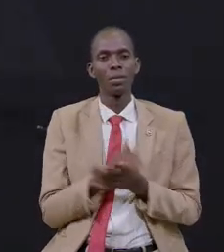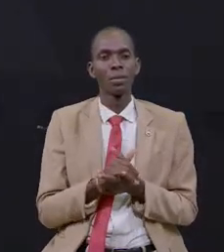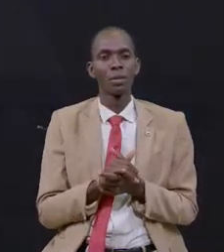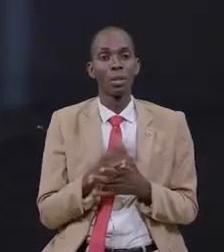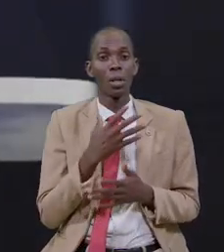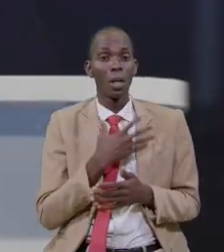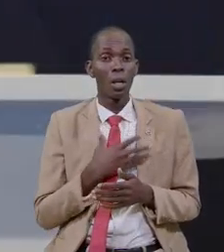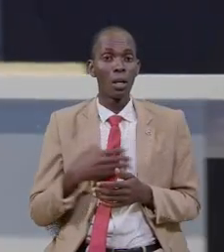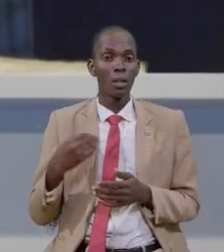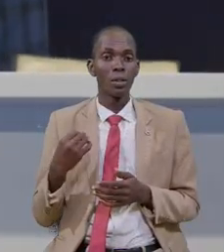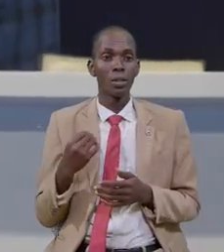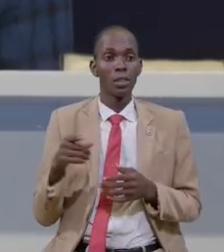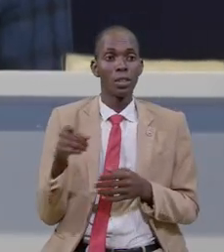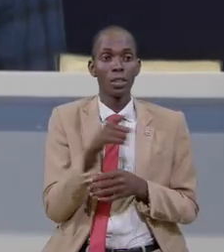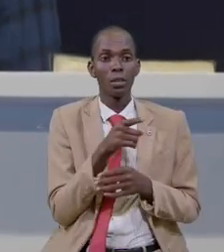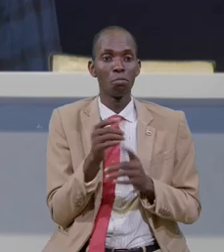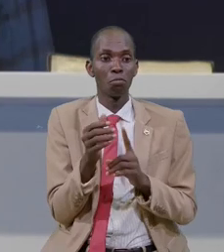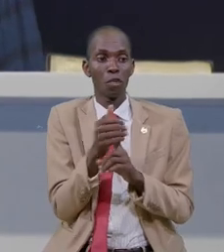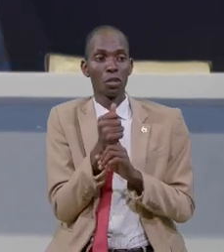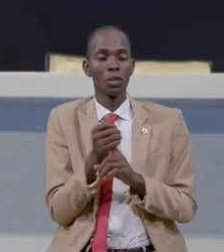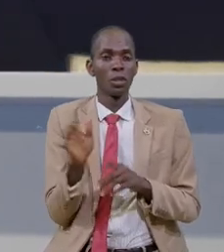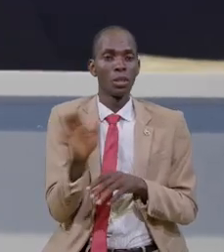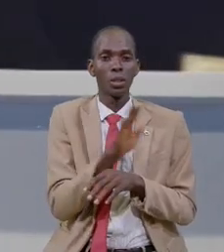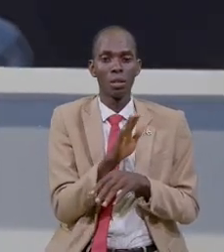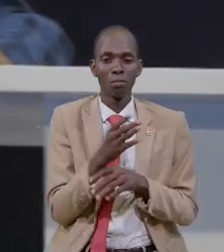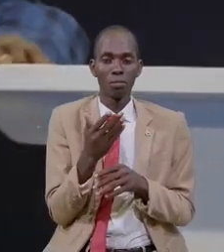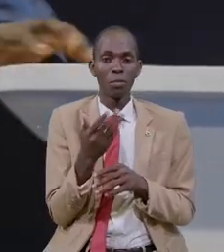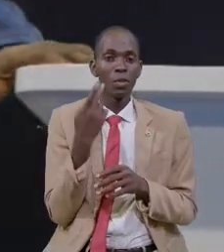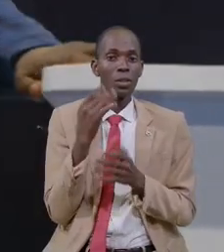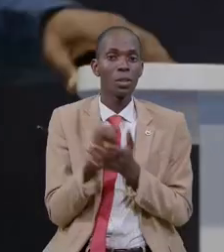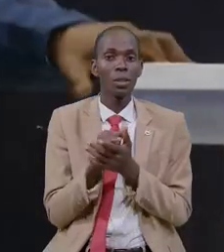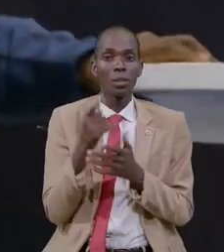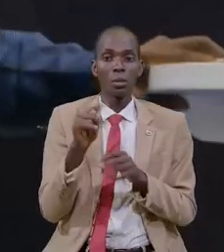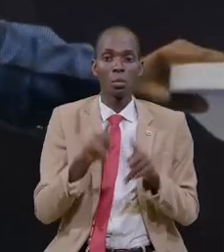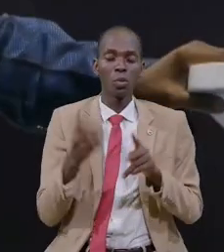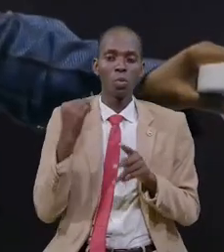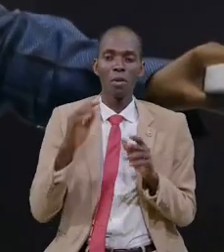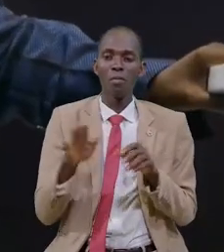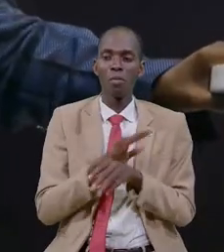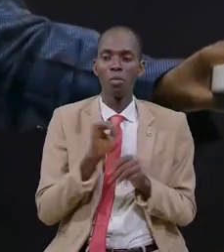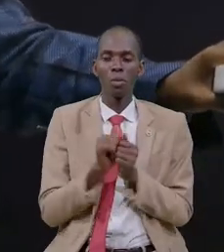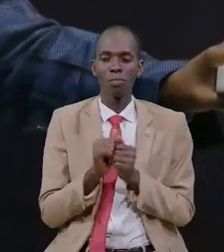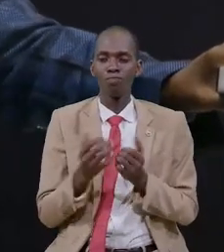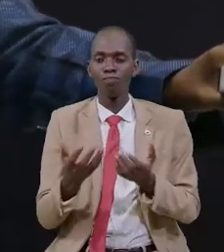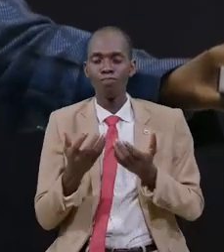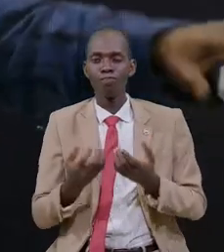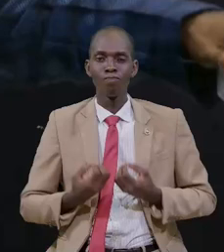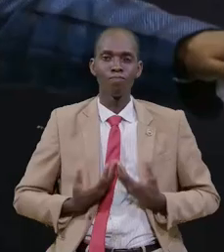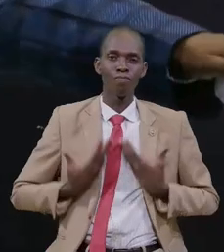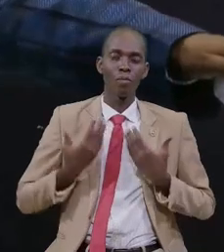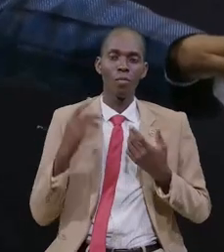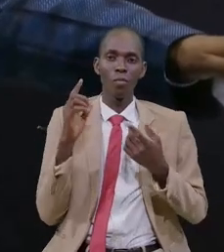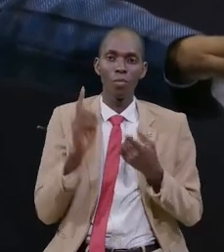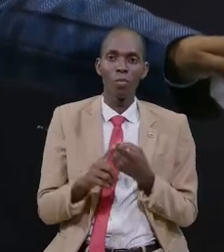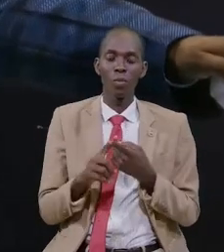spirituels. C'est l'apôtre Paul était si empressé, passionné et il soupirait